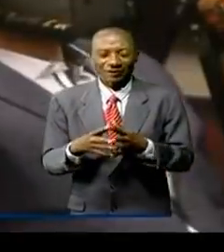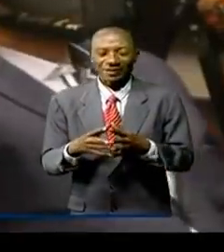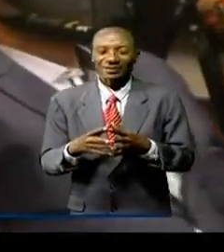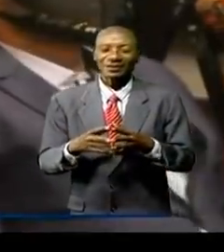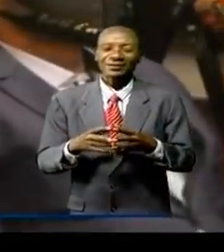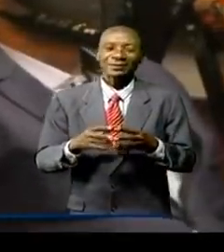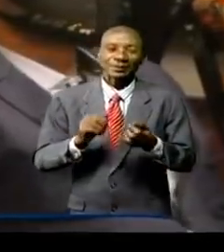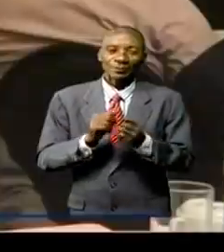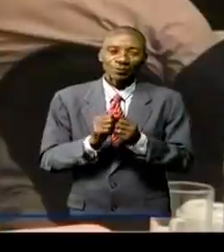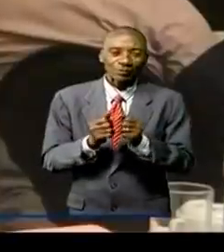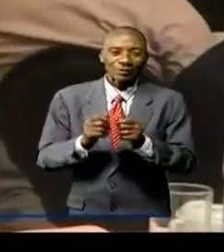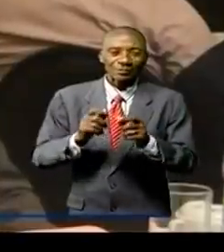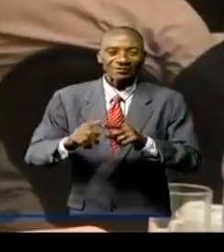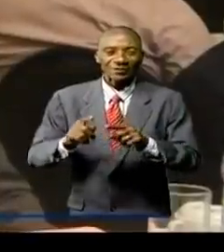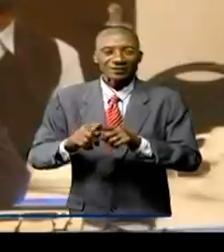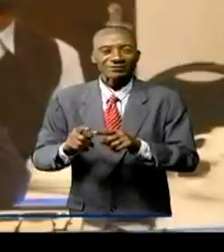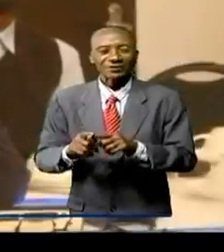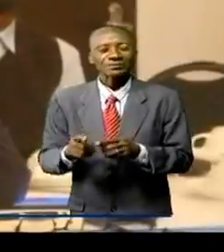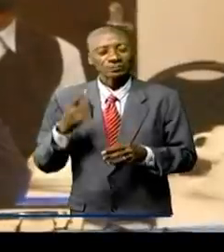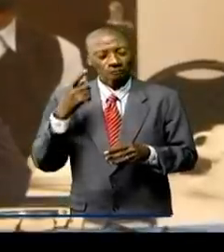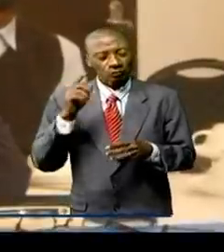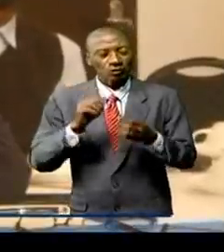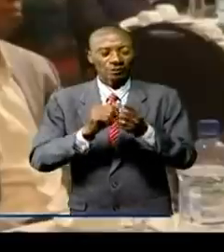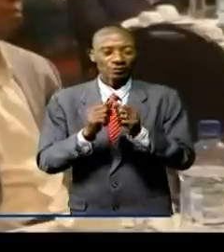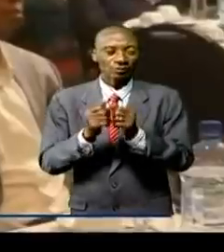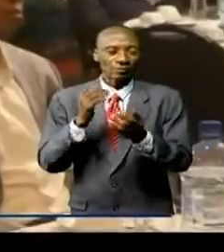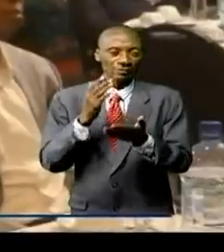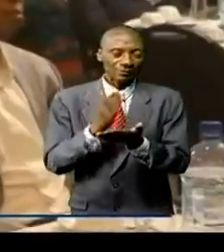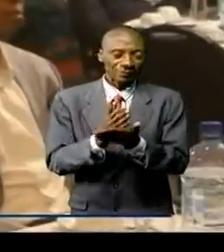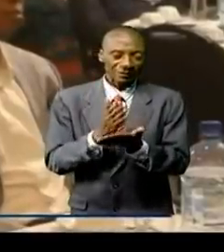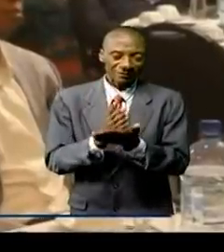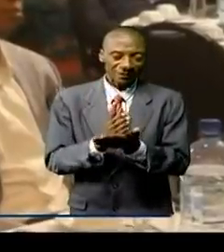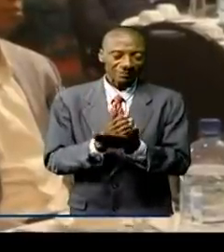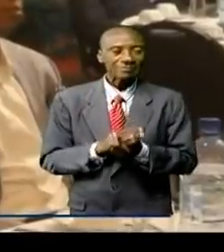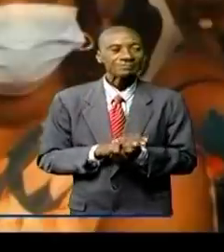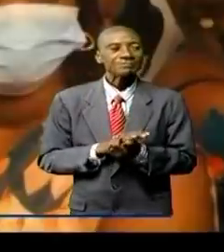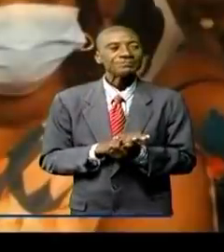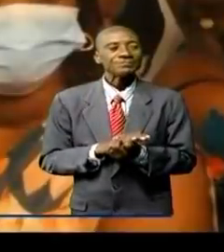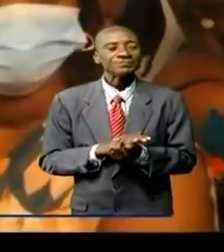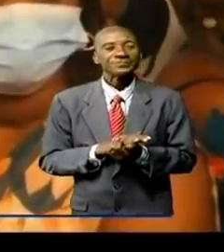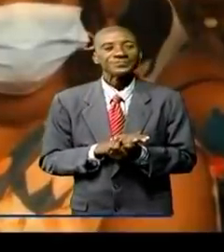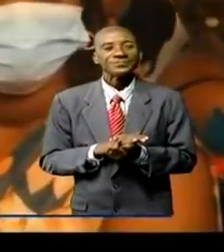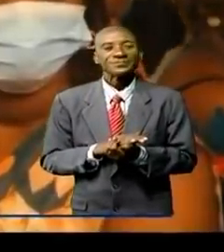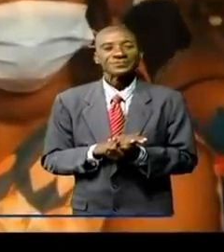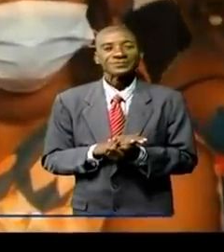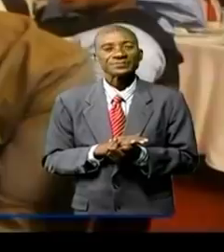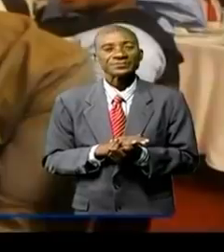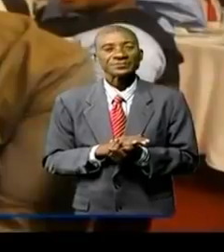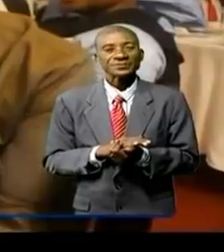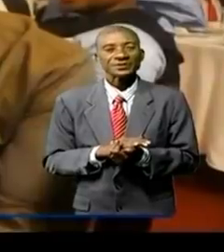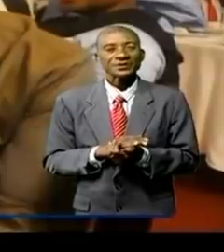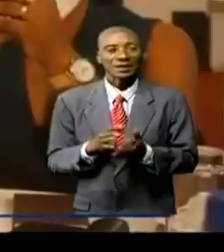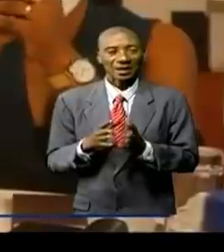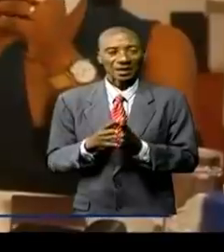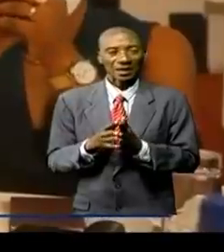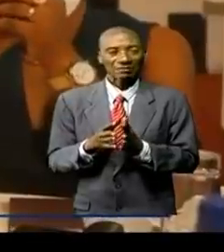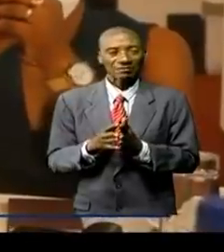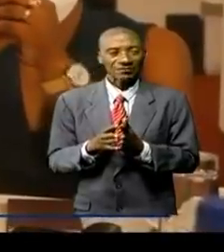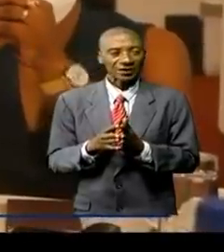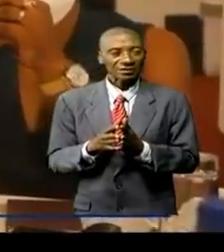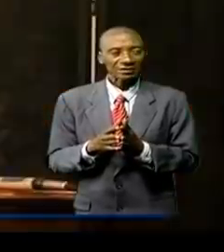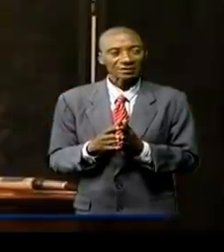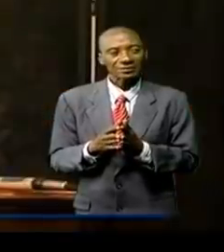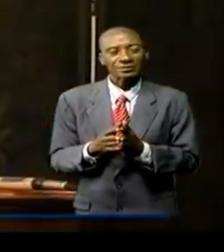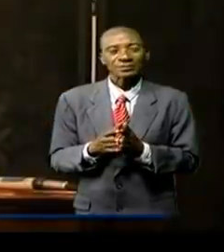à la sous-traitance dans les secteurs privés, sujet au cœur du Business Breakfast, initié par l'auditeur professionnel